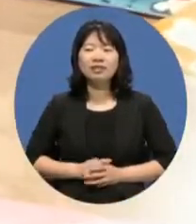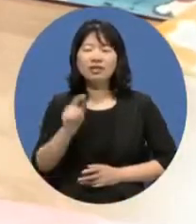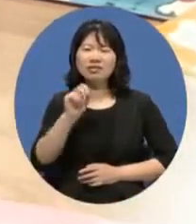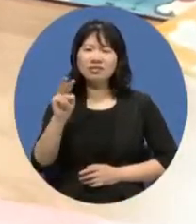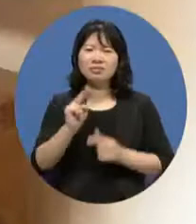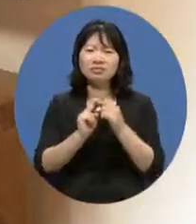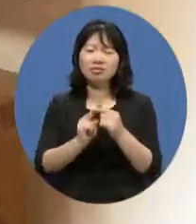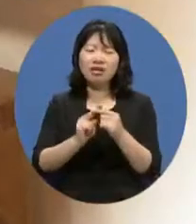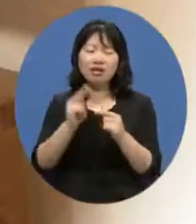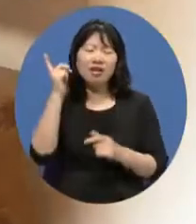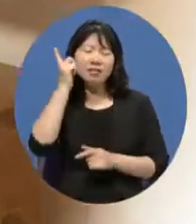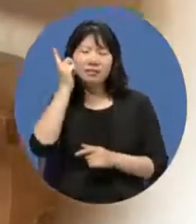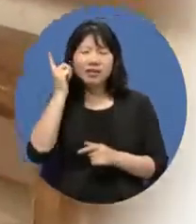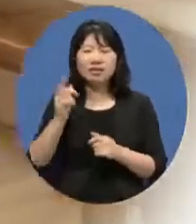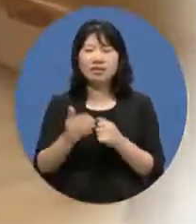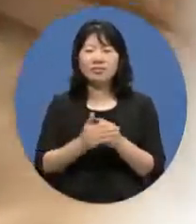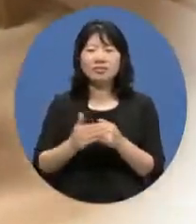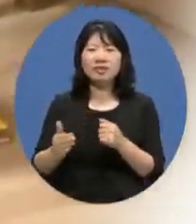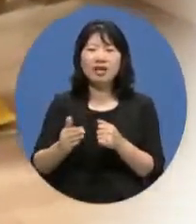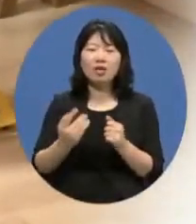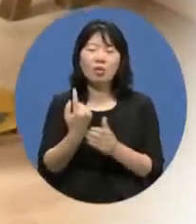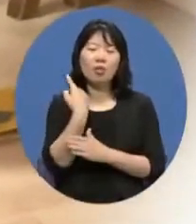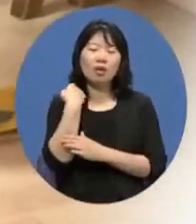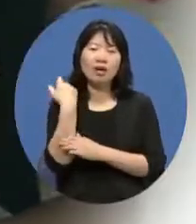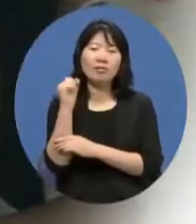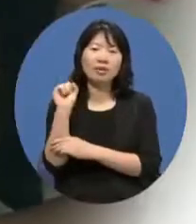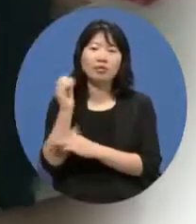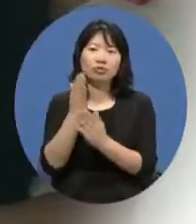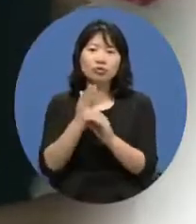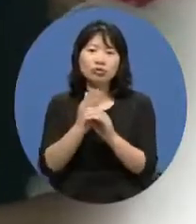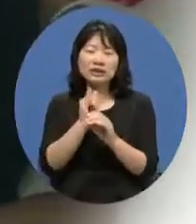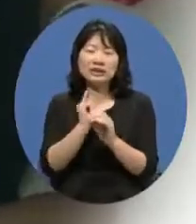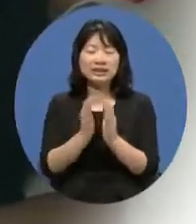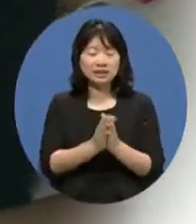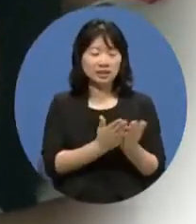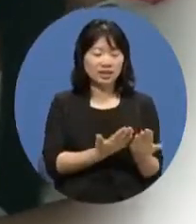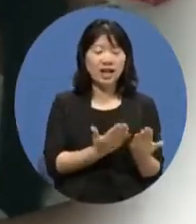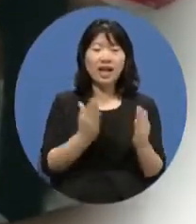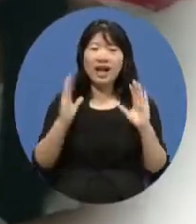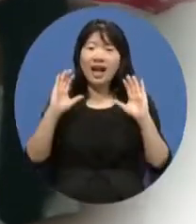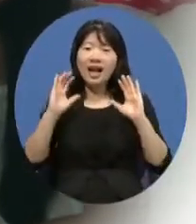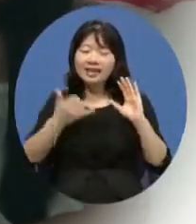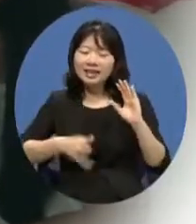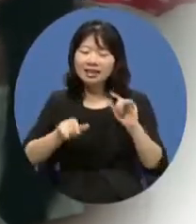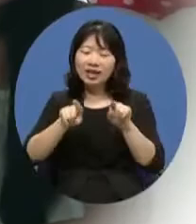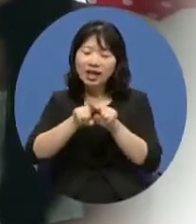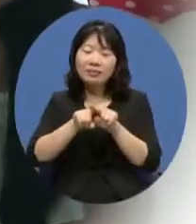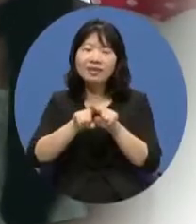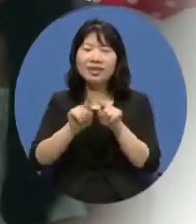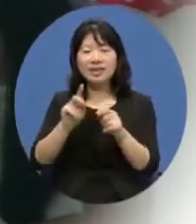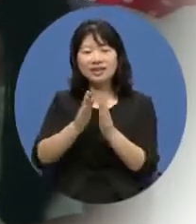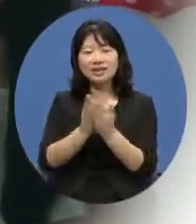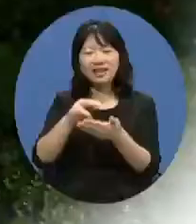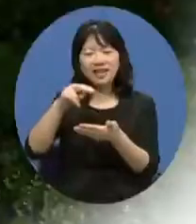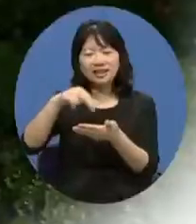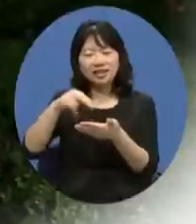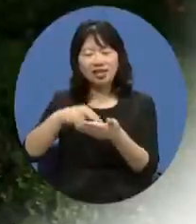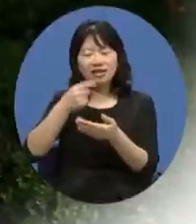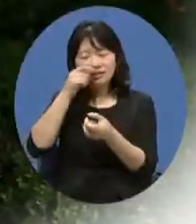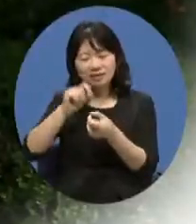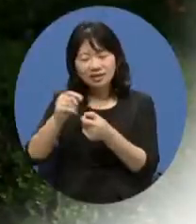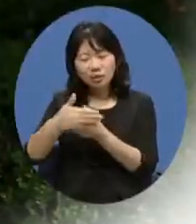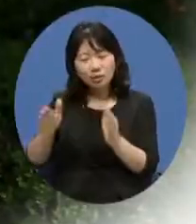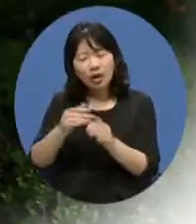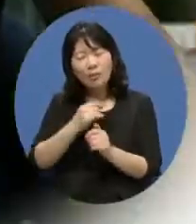텔레비전과 스마트 기기들에 밀려 갈수록 외면 받고 있는 책. 아이들이 책과 친해질 수 있는 공간은 없나요?